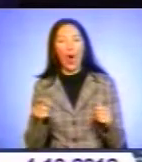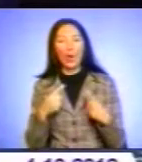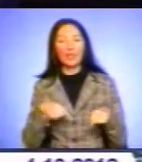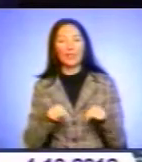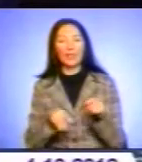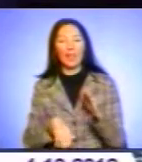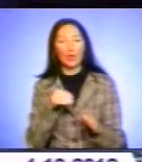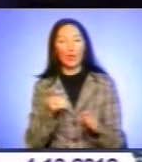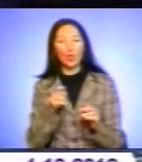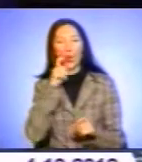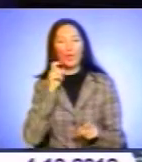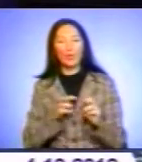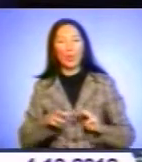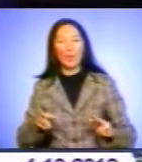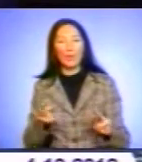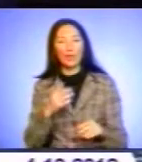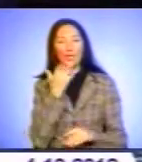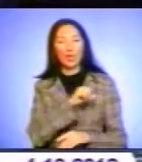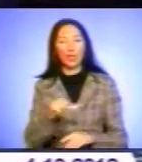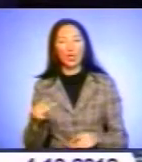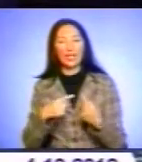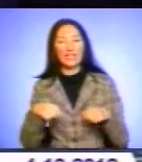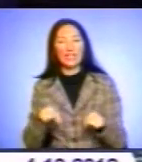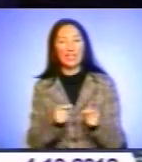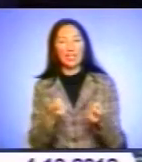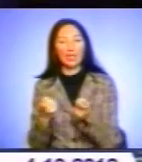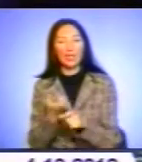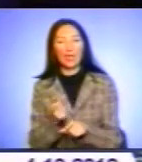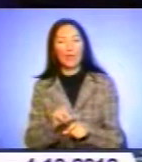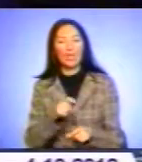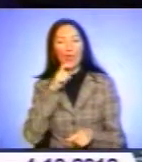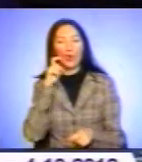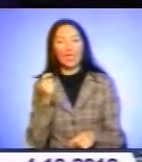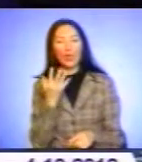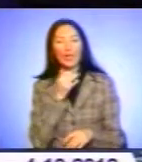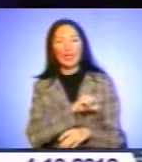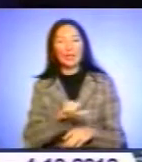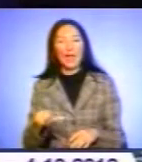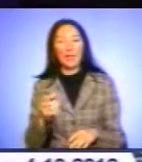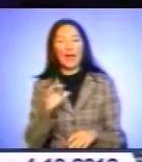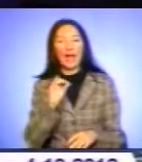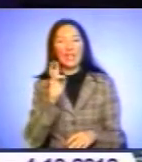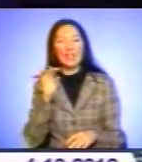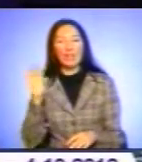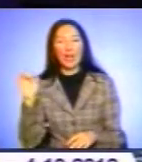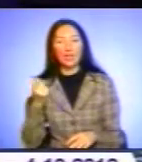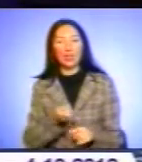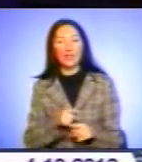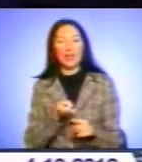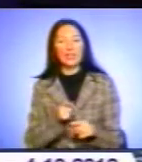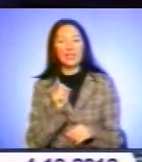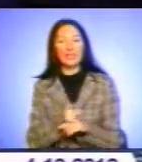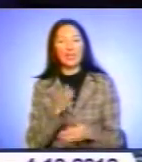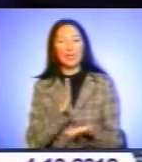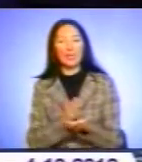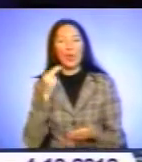українського парламенту на закордонних дільницях. Залучити більше в Україну іноземних інвесторів. Саме ці завдання поставив президент України Віктор